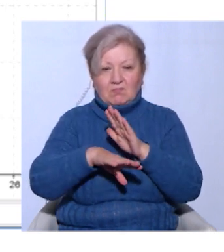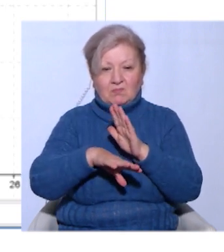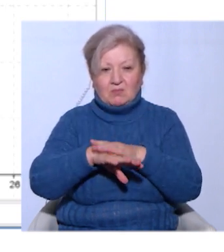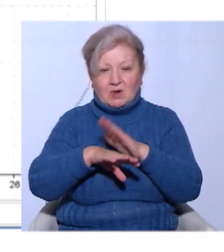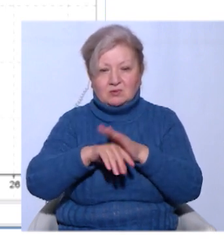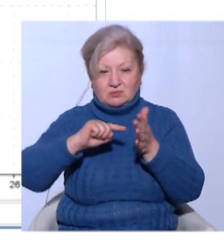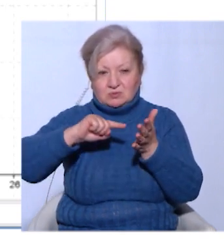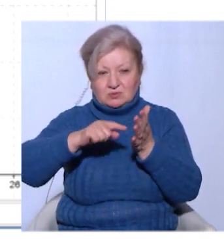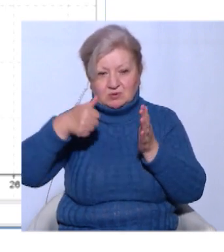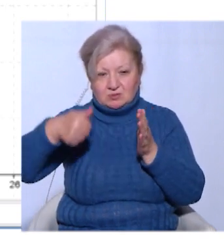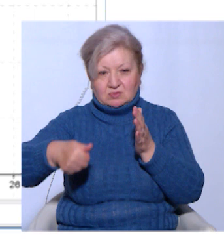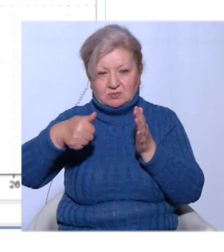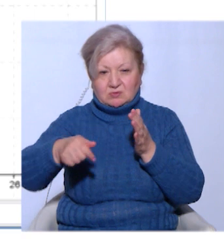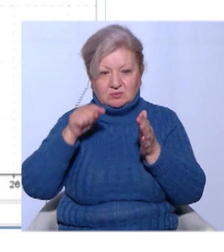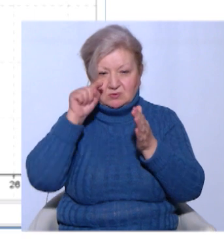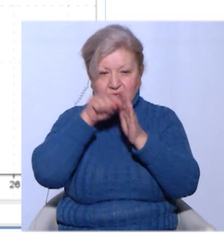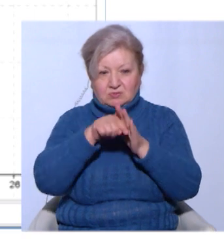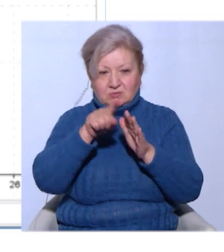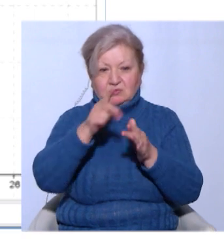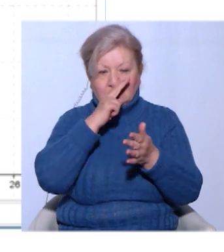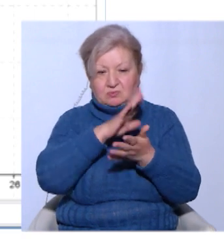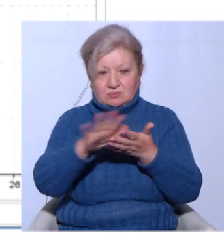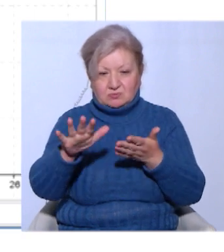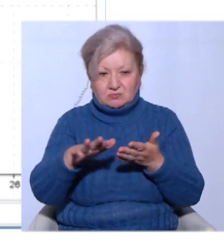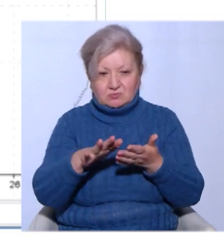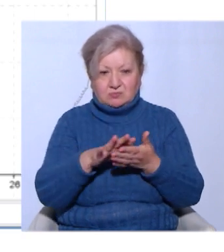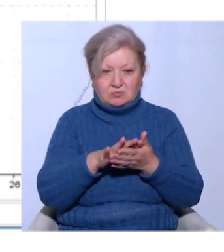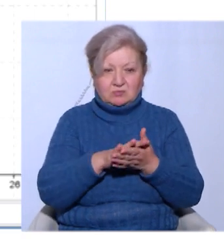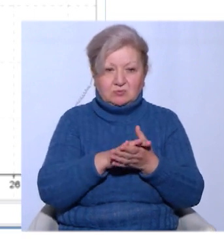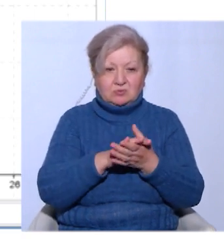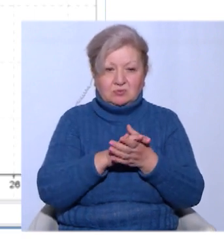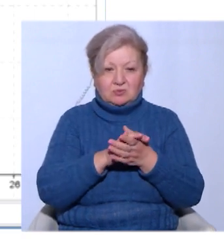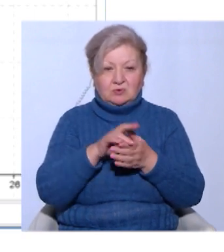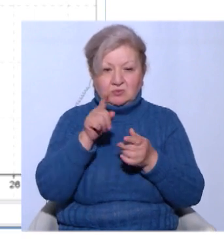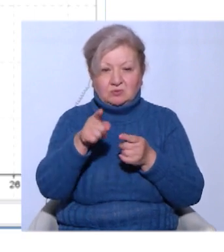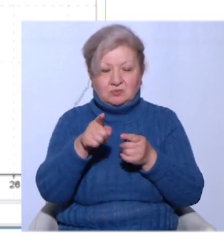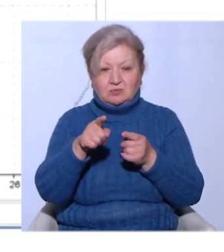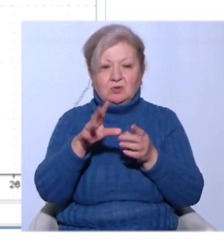მარჯვენა ღილაკით შედიხართ. ასე. გაქრა.